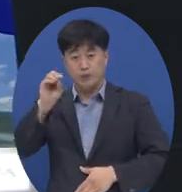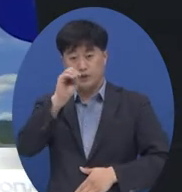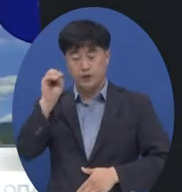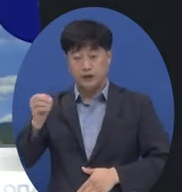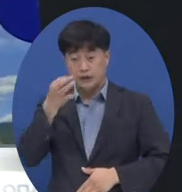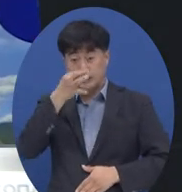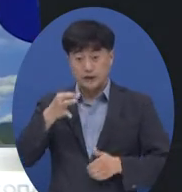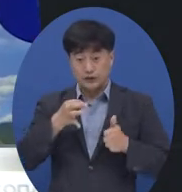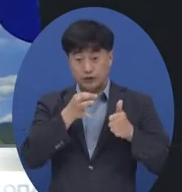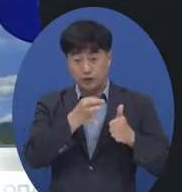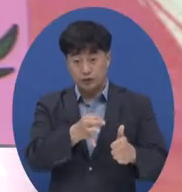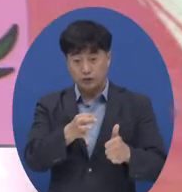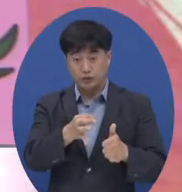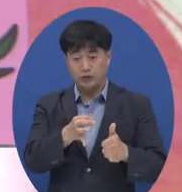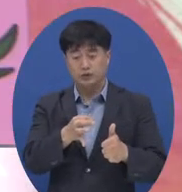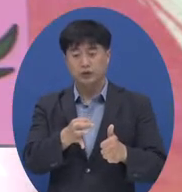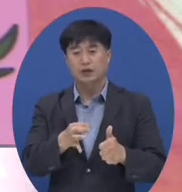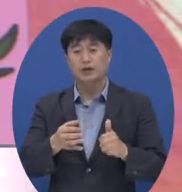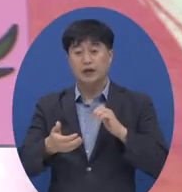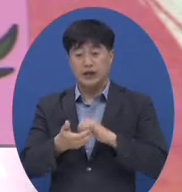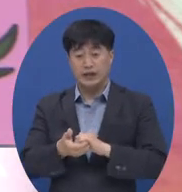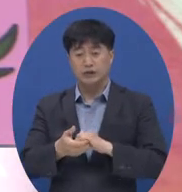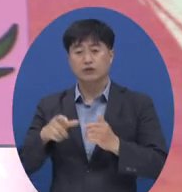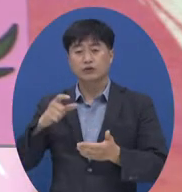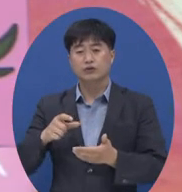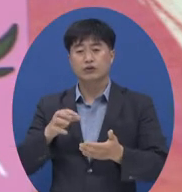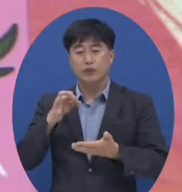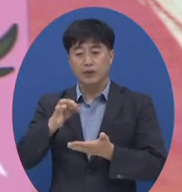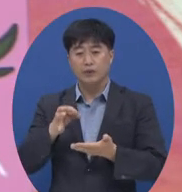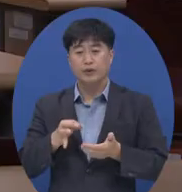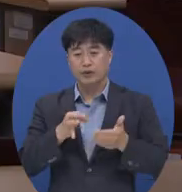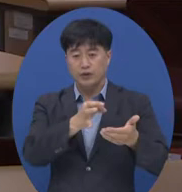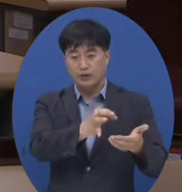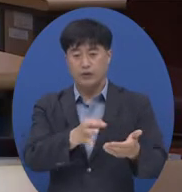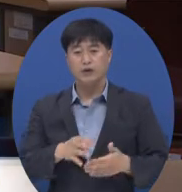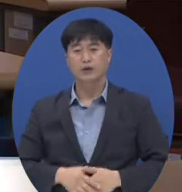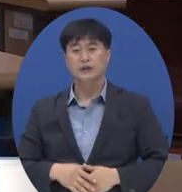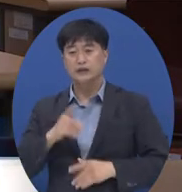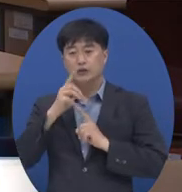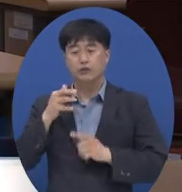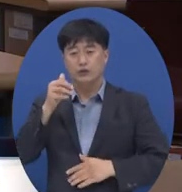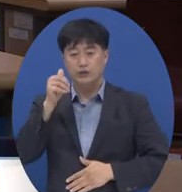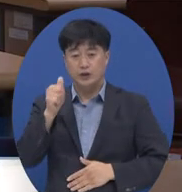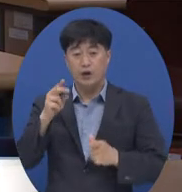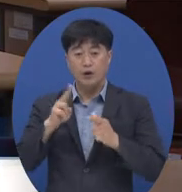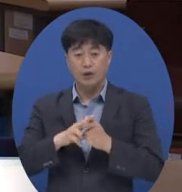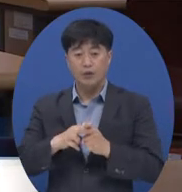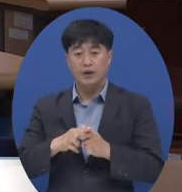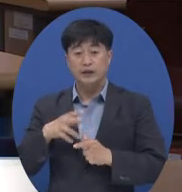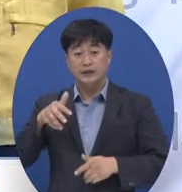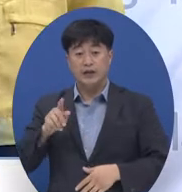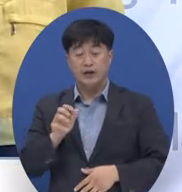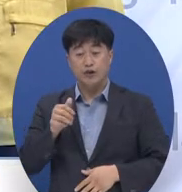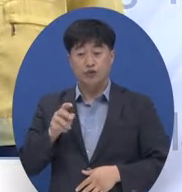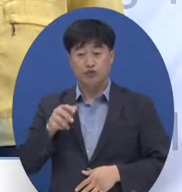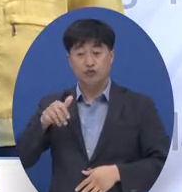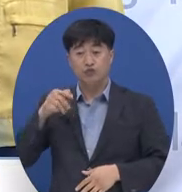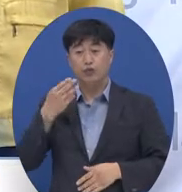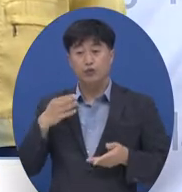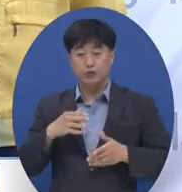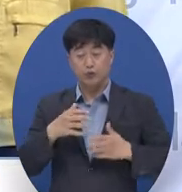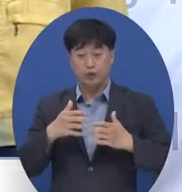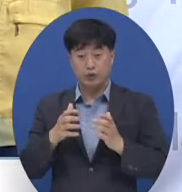25% 인센티브를 제공하는 한정판 지역화폐를 지급합니다. 이재명 경기도지사와 장영국 경기도의회